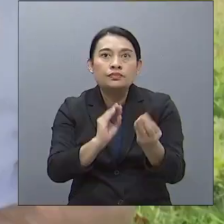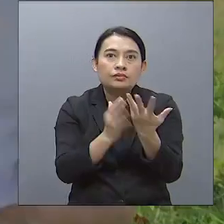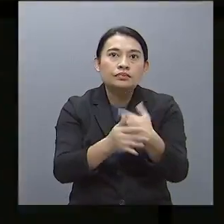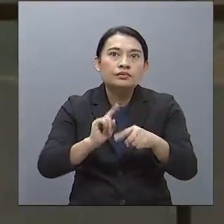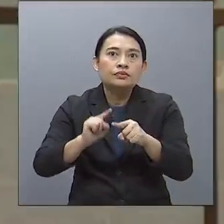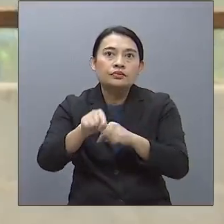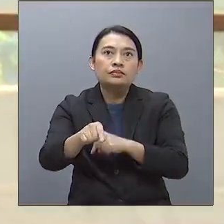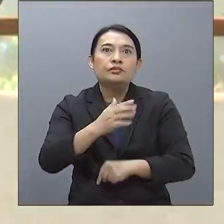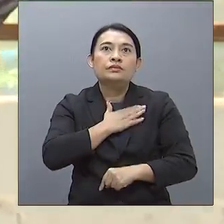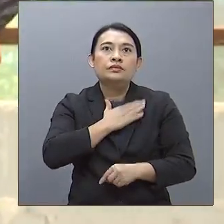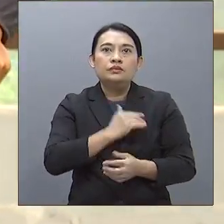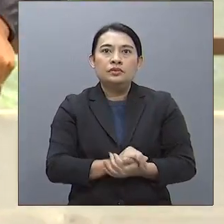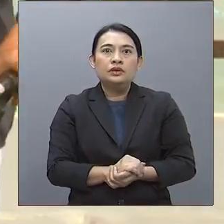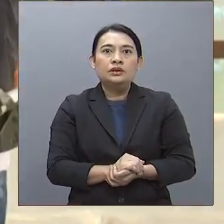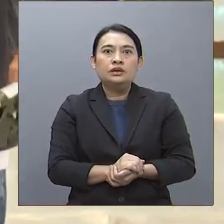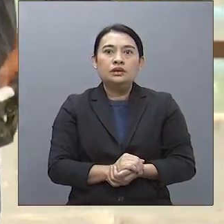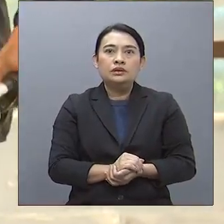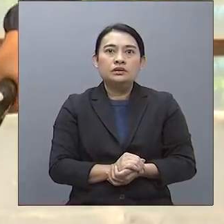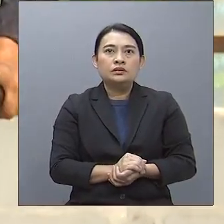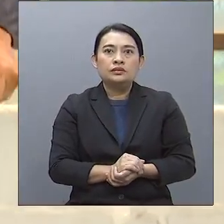างๆในสวนของเรา